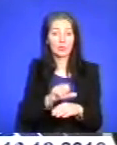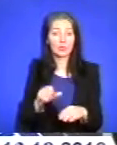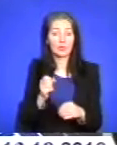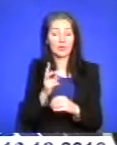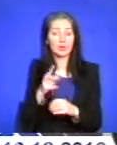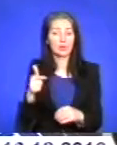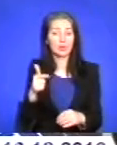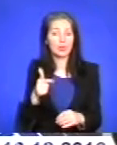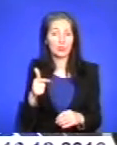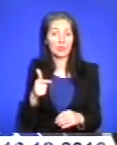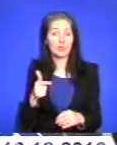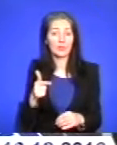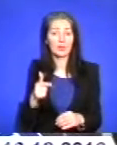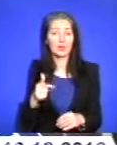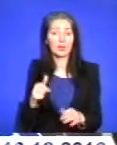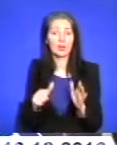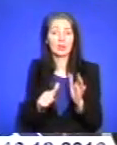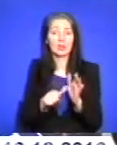12 грудня